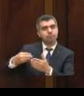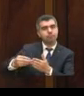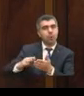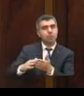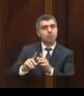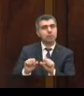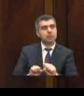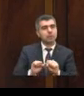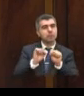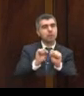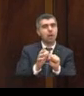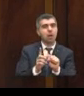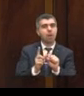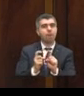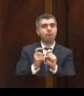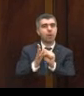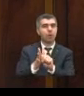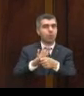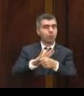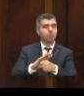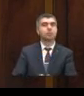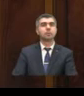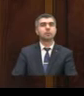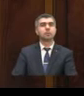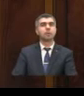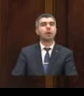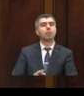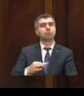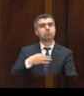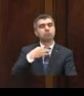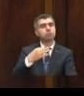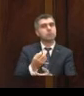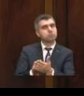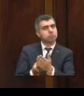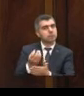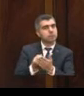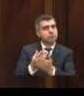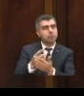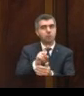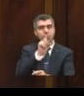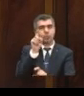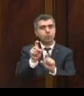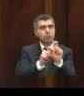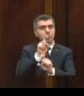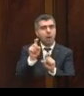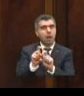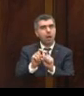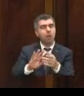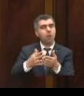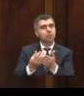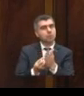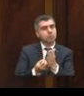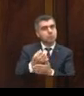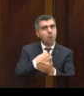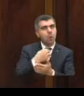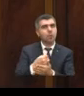فيروس كوفيد 19 المستجد، وساهم باقتراحات وأفكار وطرح أسئلة وعقب على ما أدلى